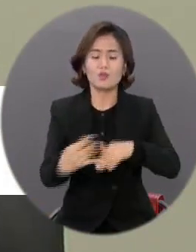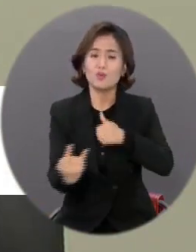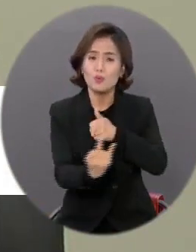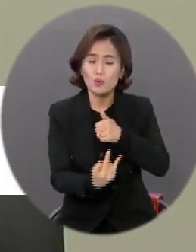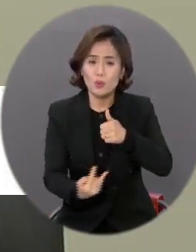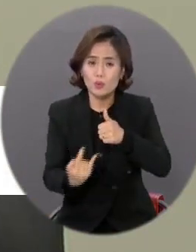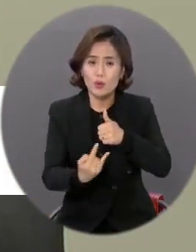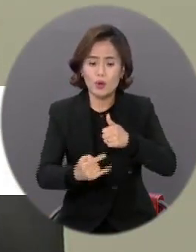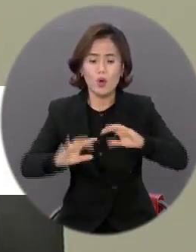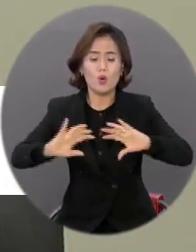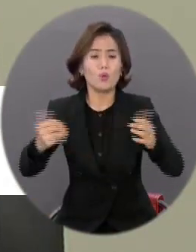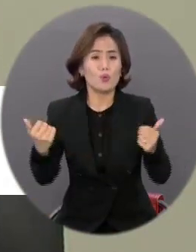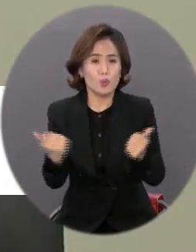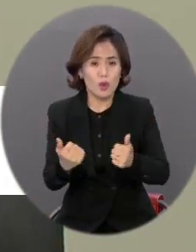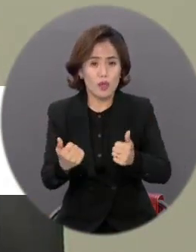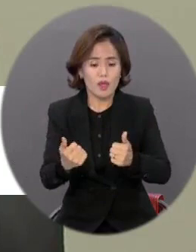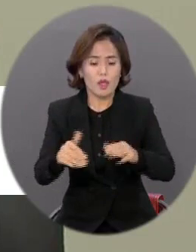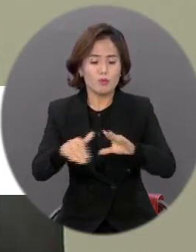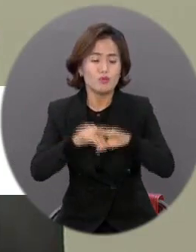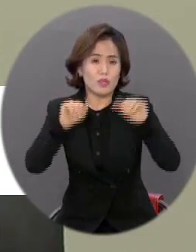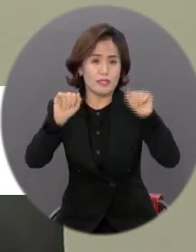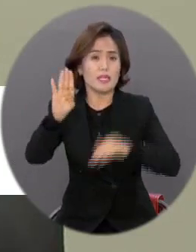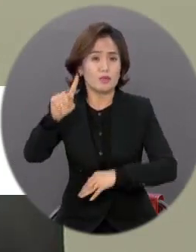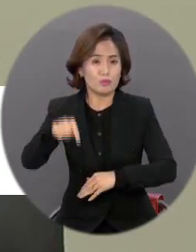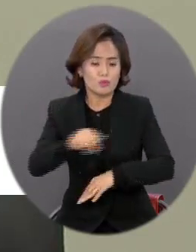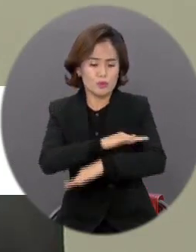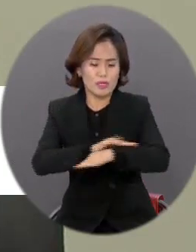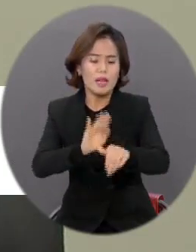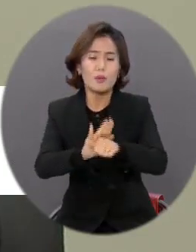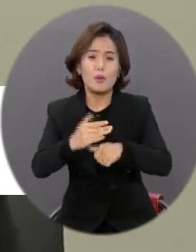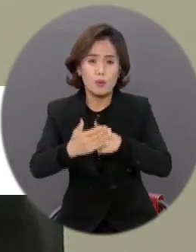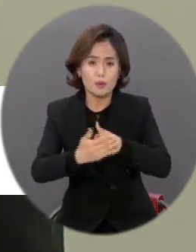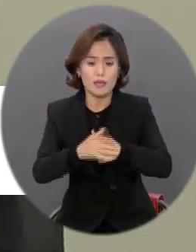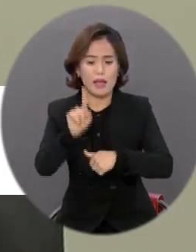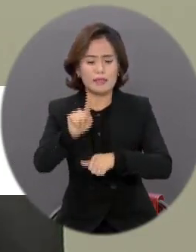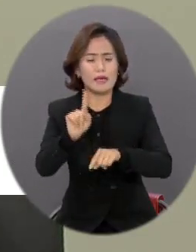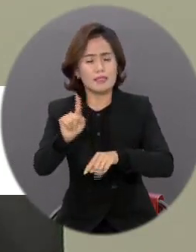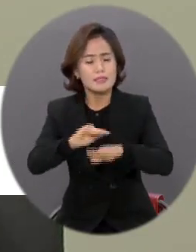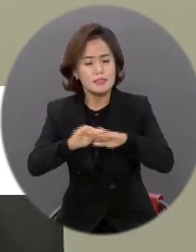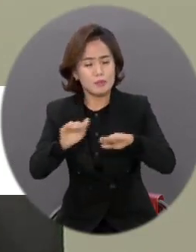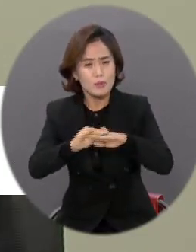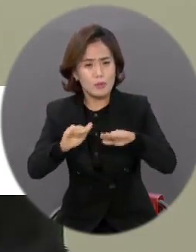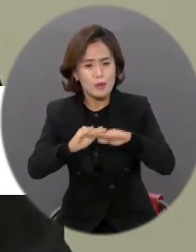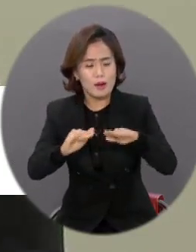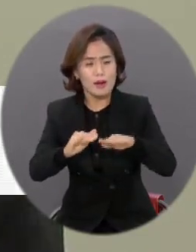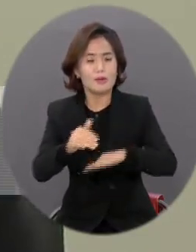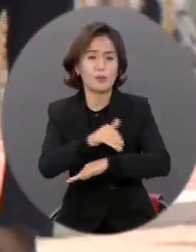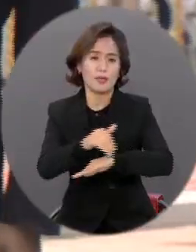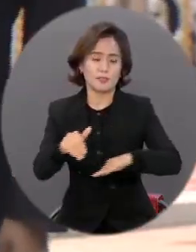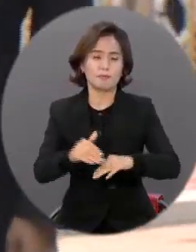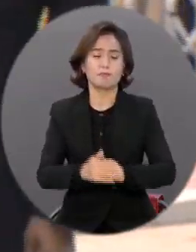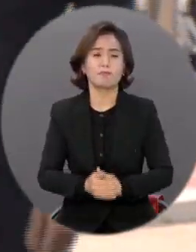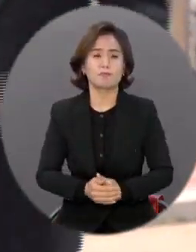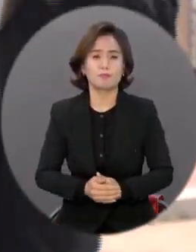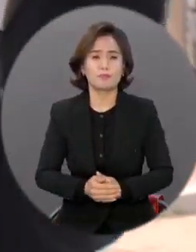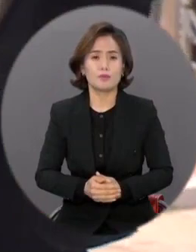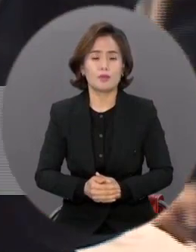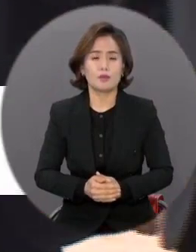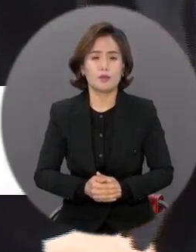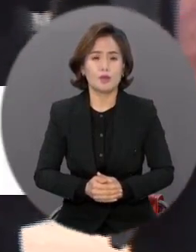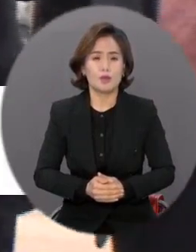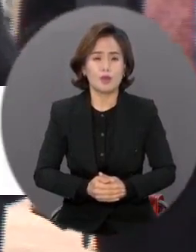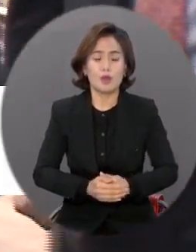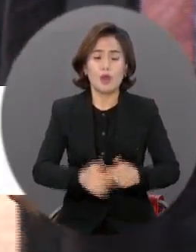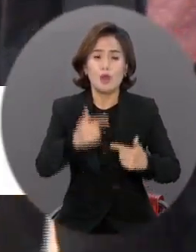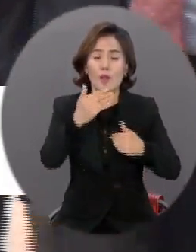인수위원회하고 국회, 문체부하고 좀 협력해서 하나씩 문제를 풀어가면서. 대구 경북